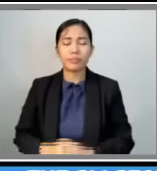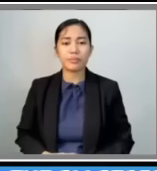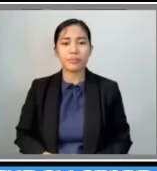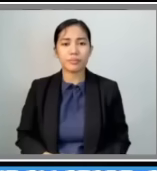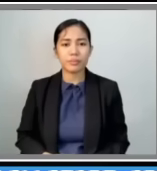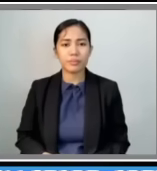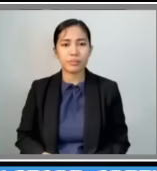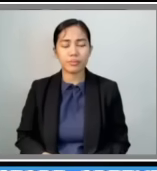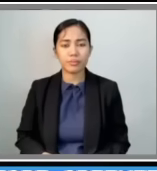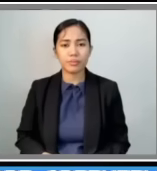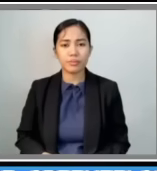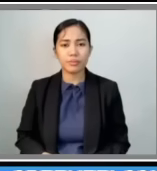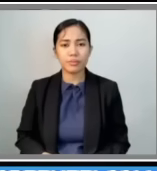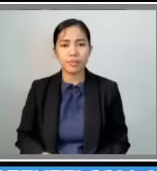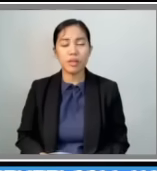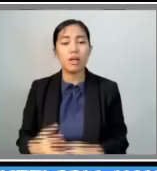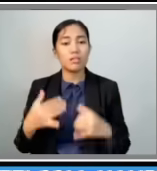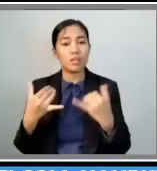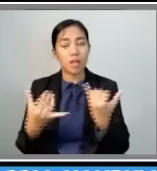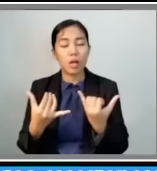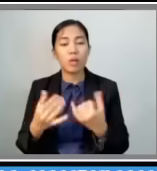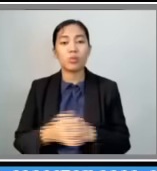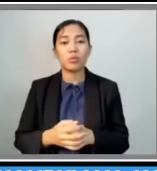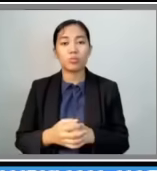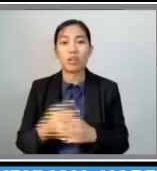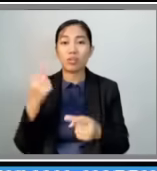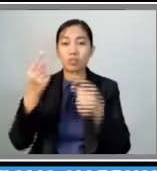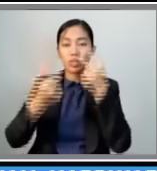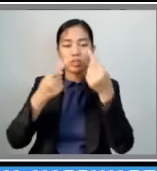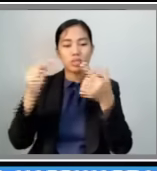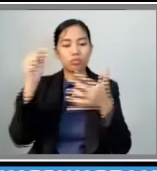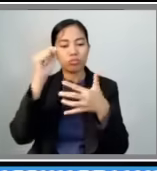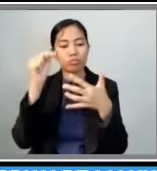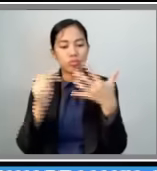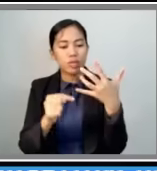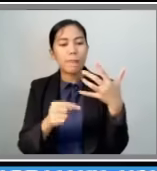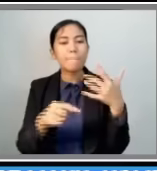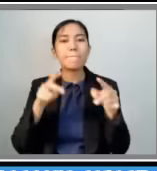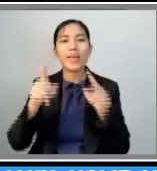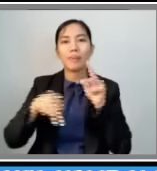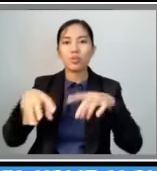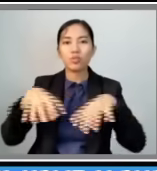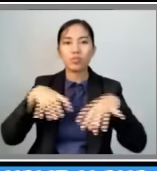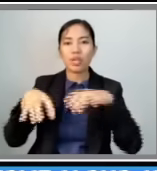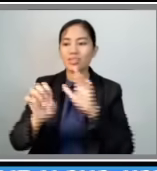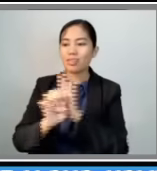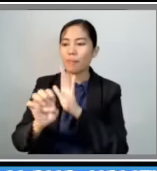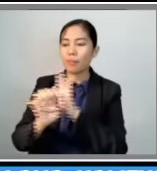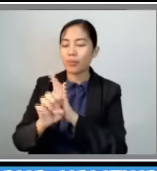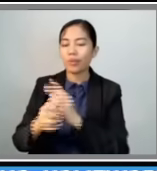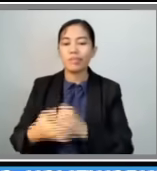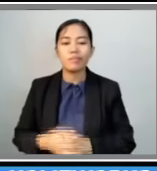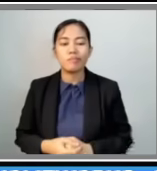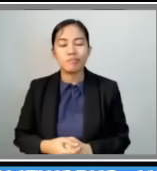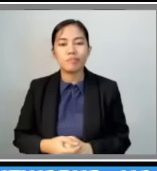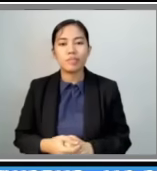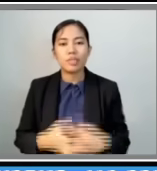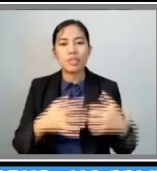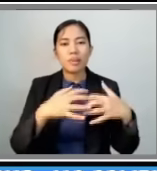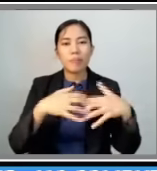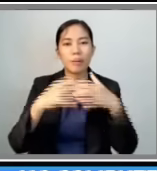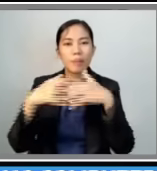human-initiated activities, kagaya ng unsystematic na development in terms of yung nagbubuldoser